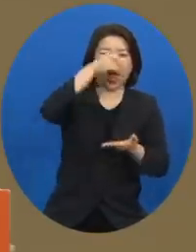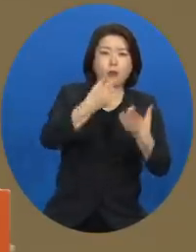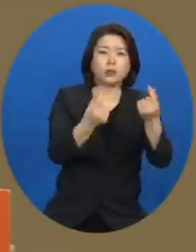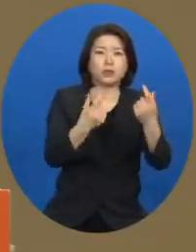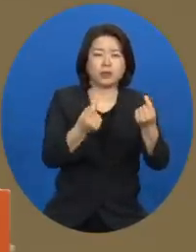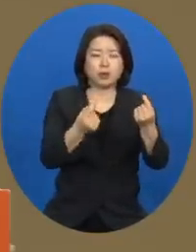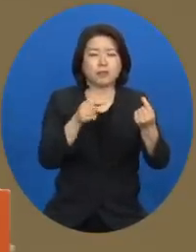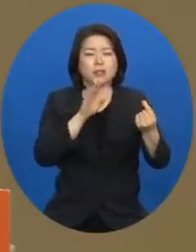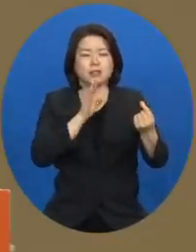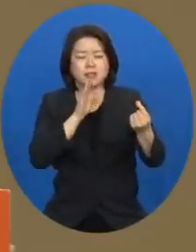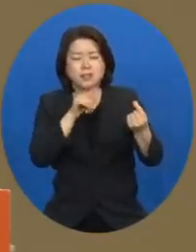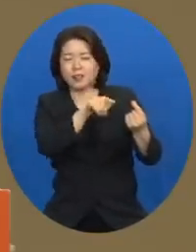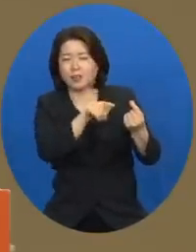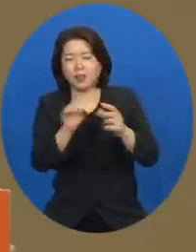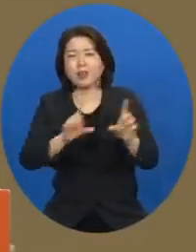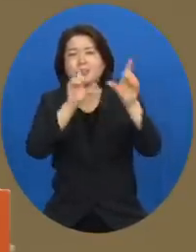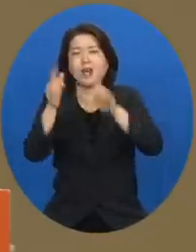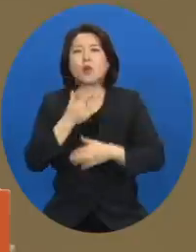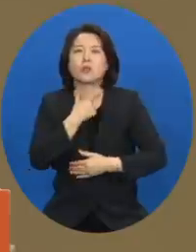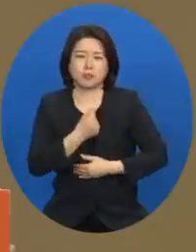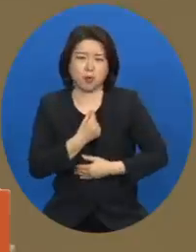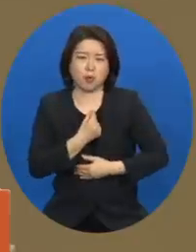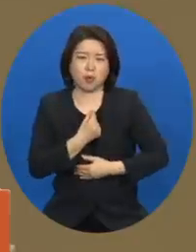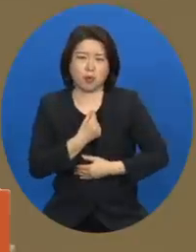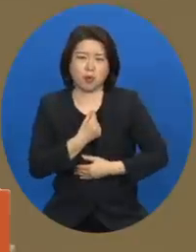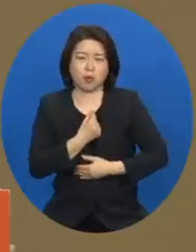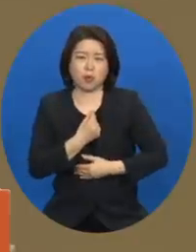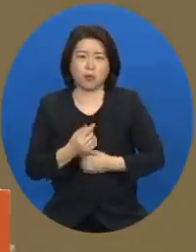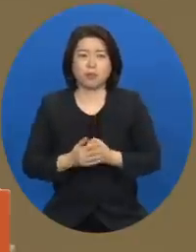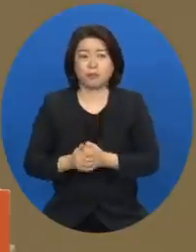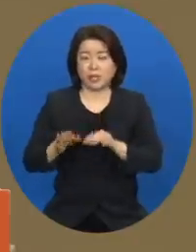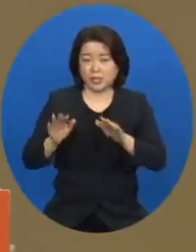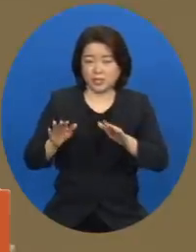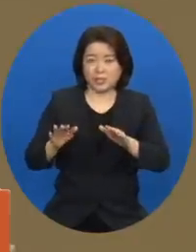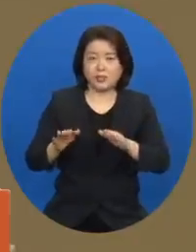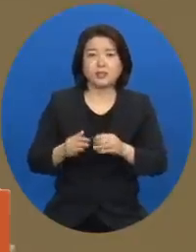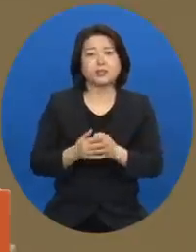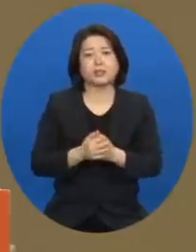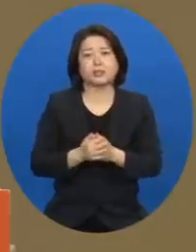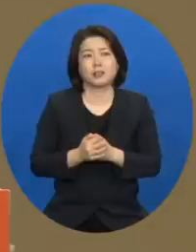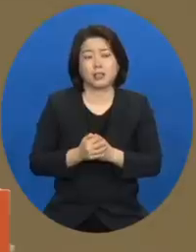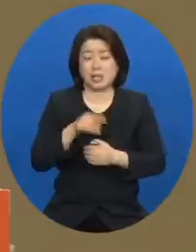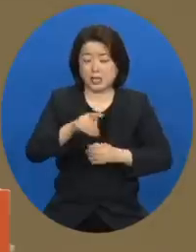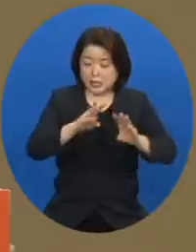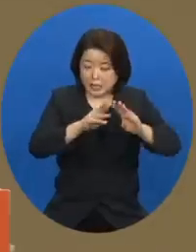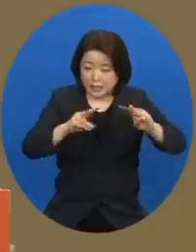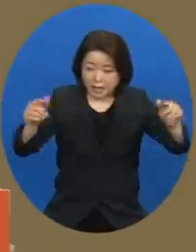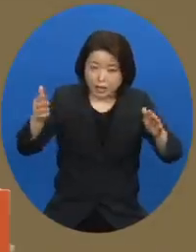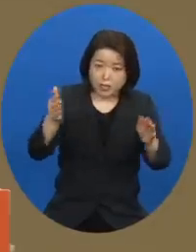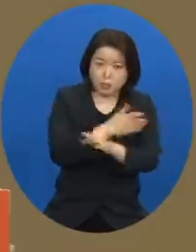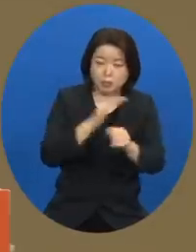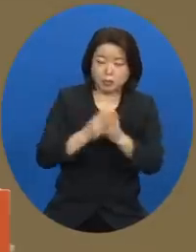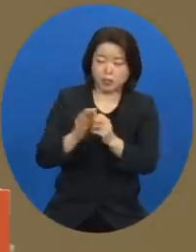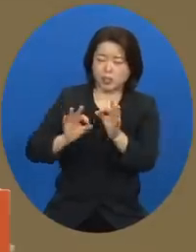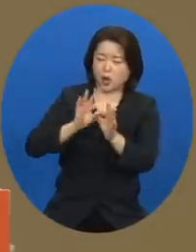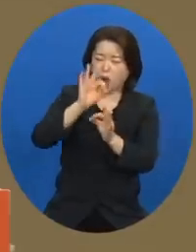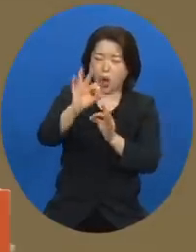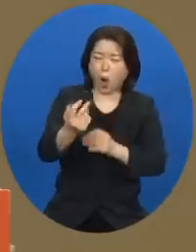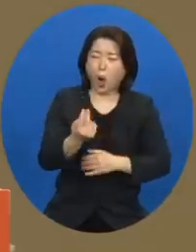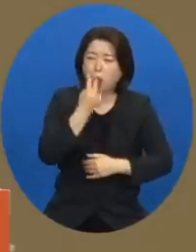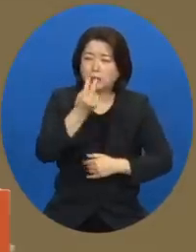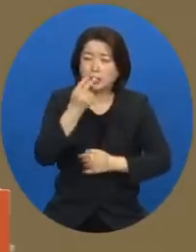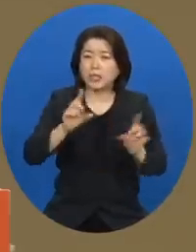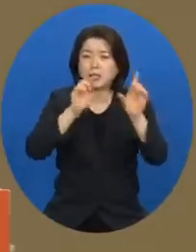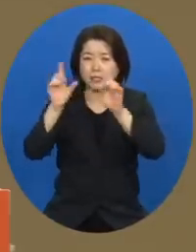삶을 한번 정말 살아보고 싶습니다. 이제는 이 땅에서부터 영생의 삶을 사는